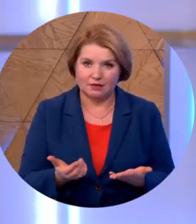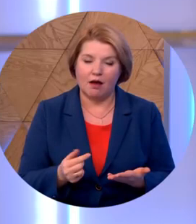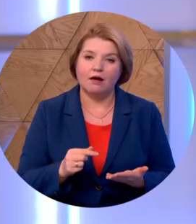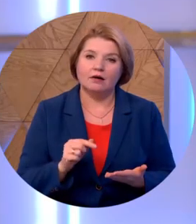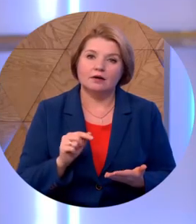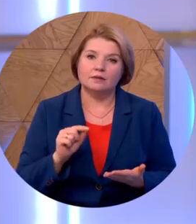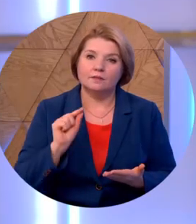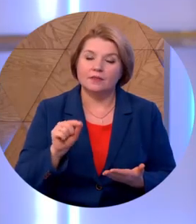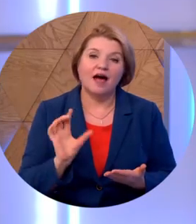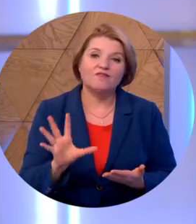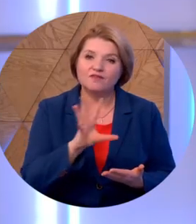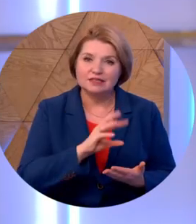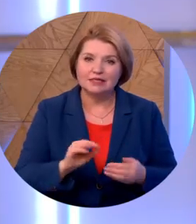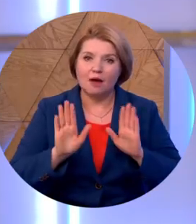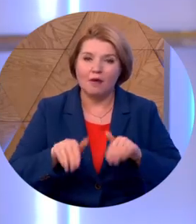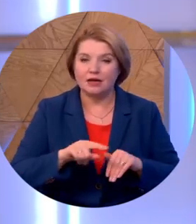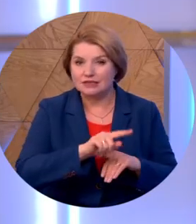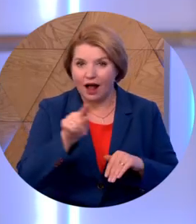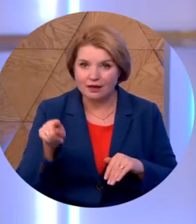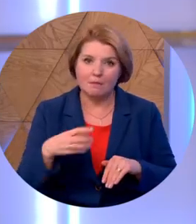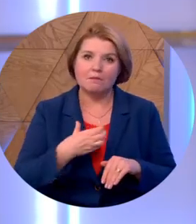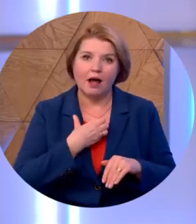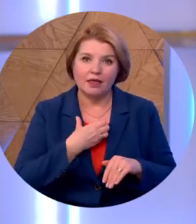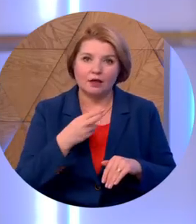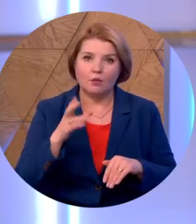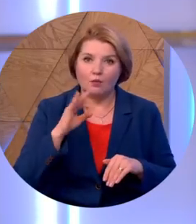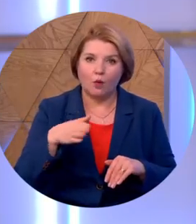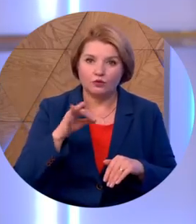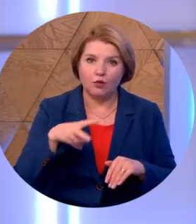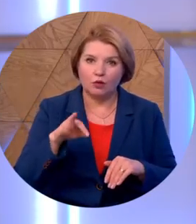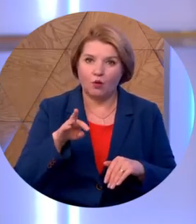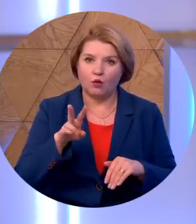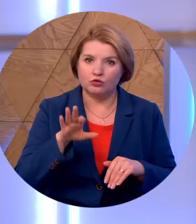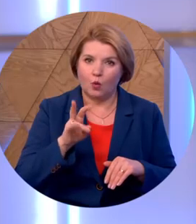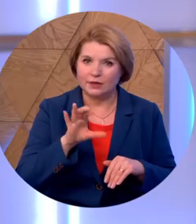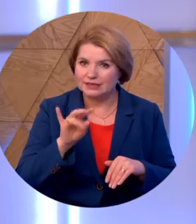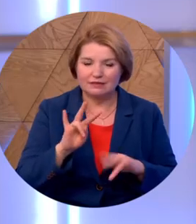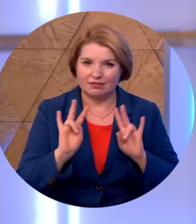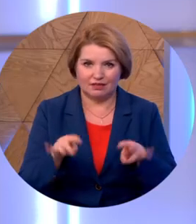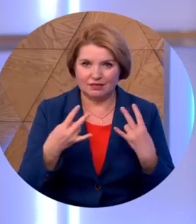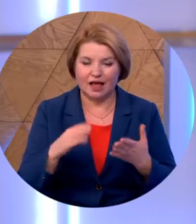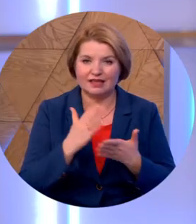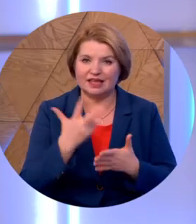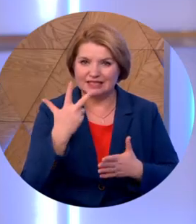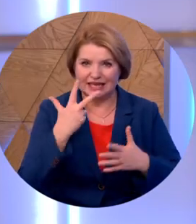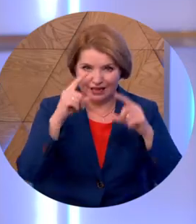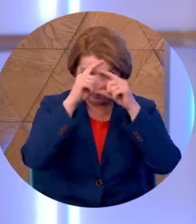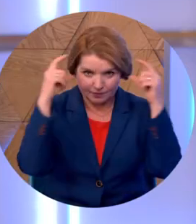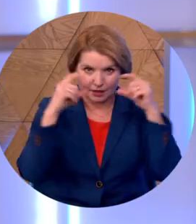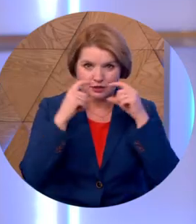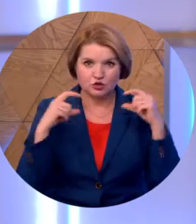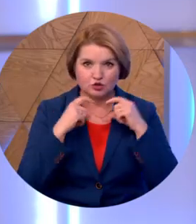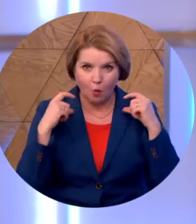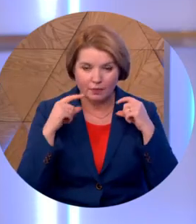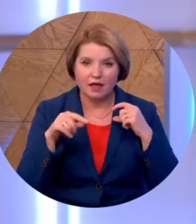значит всем остальным и вам в том числе бояться ботулотоксина не надо есть три основные зоны Верхняя средняя Нижняя треть и всё